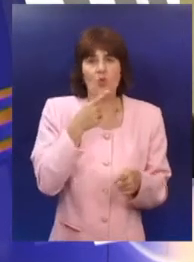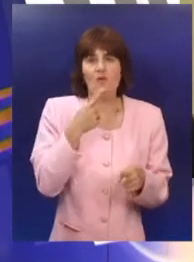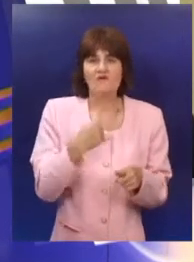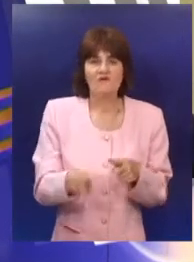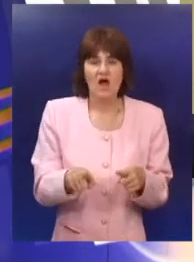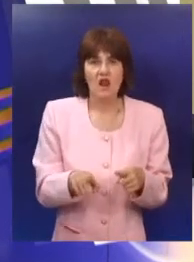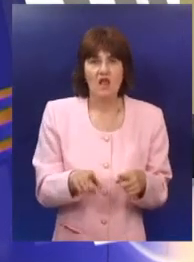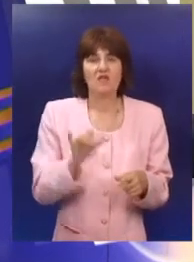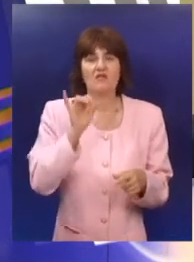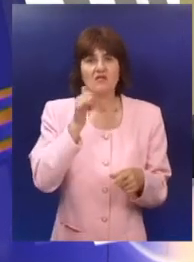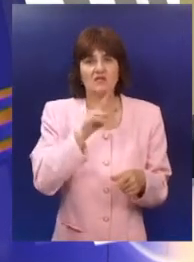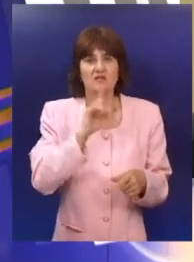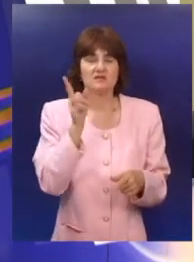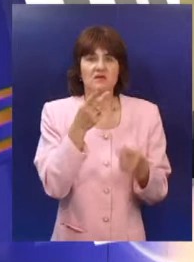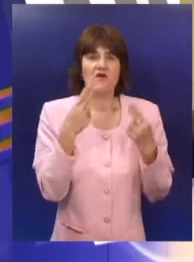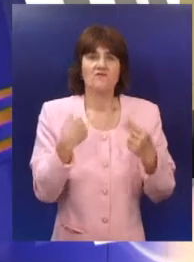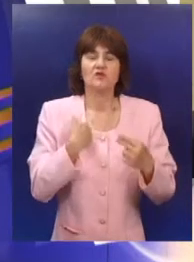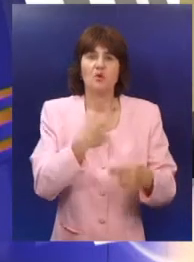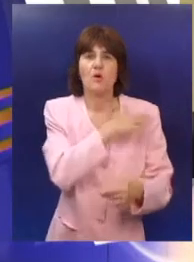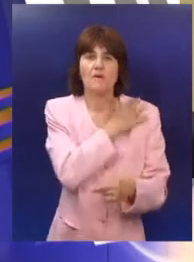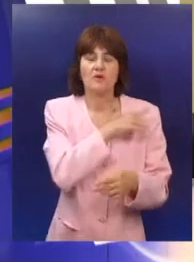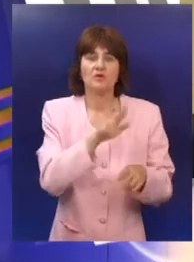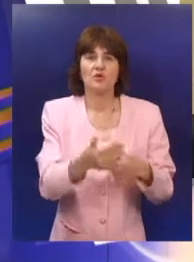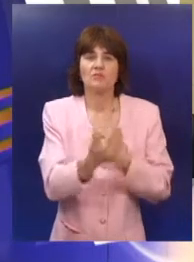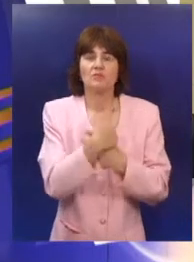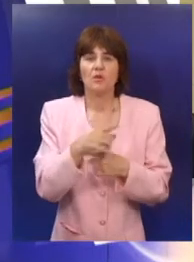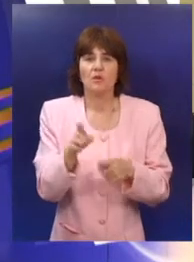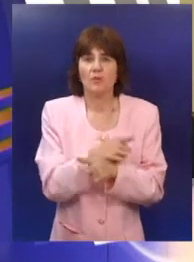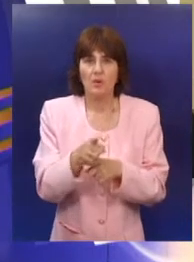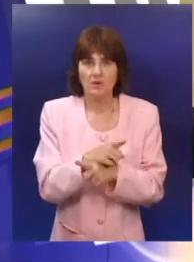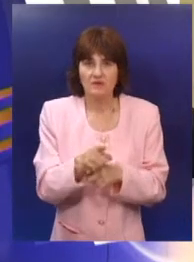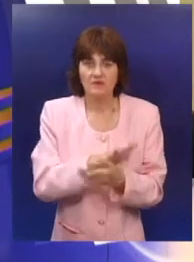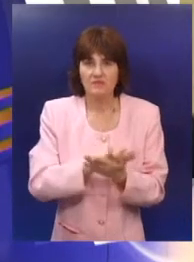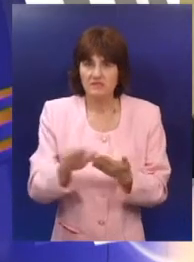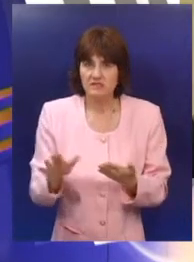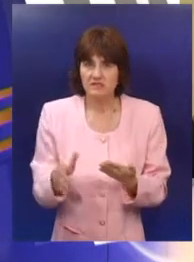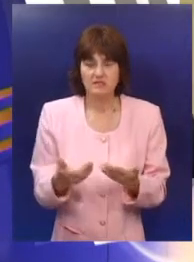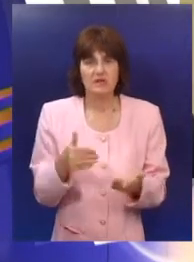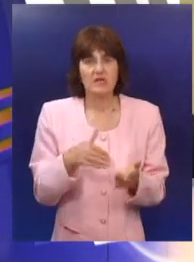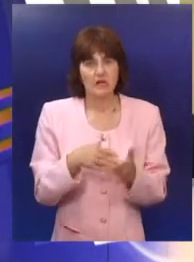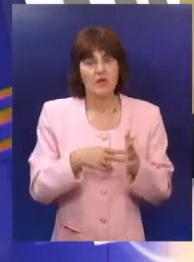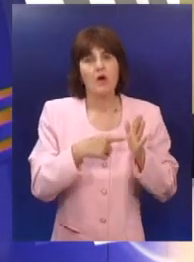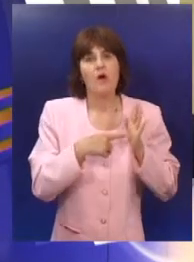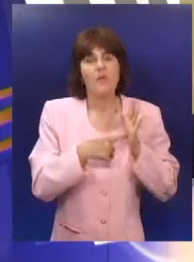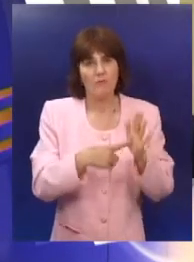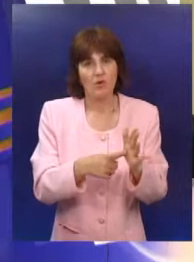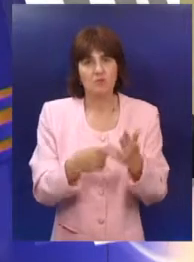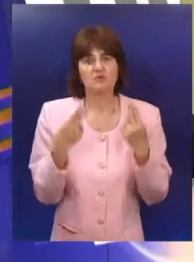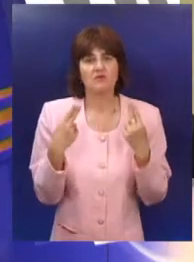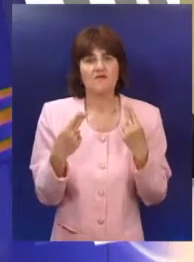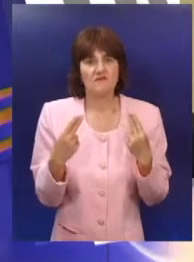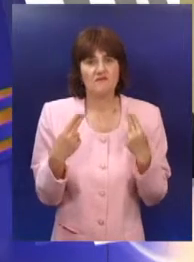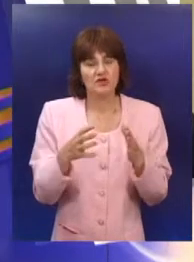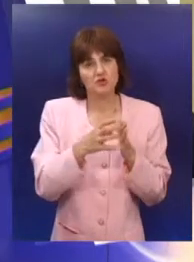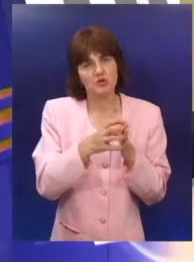što nedostaje gradu i mislim da rezultati, dosadašnji rezultati, jer se projekat negdje trenutno nalazi na polovini, pokazuju svu